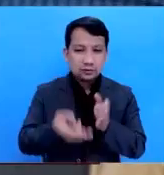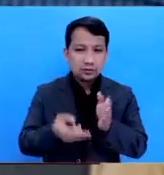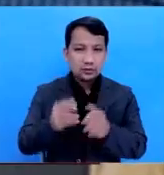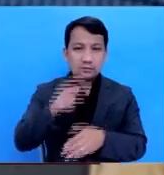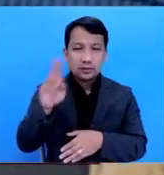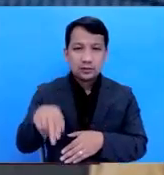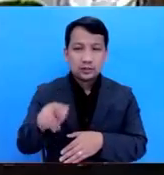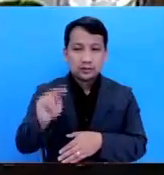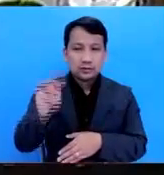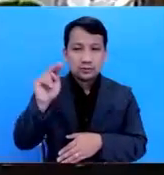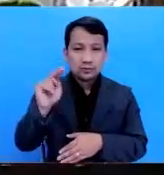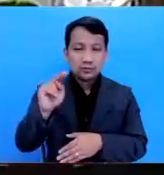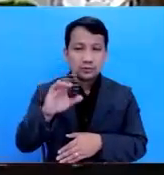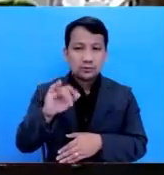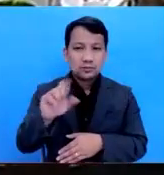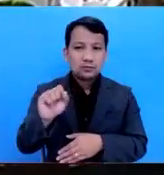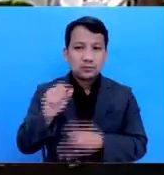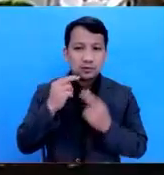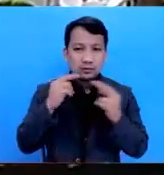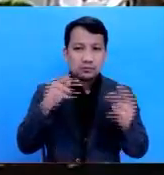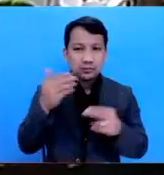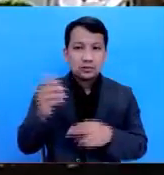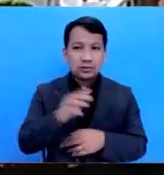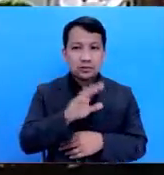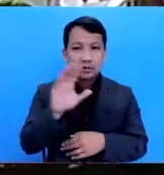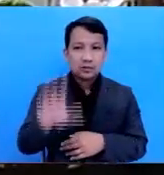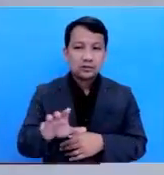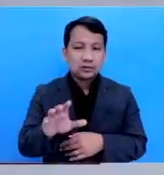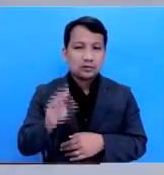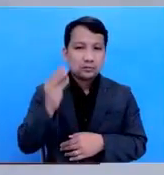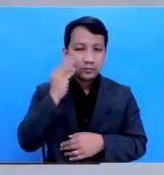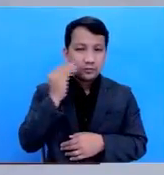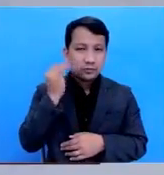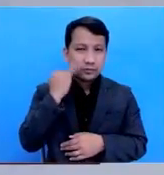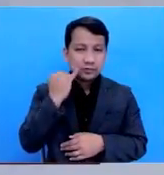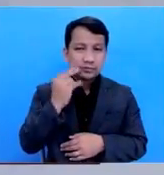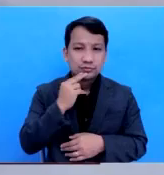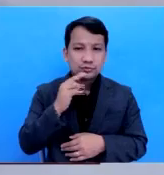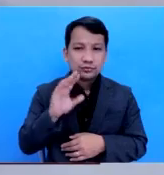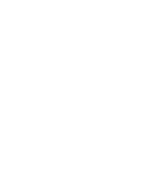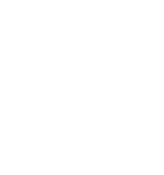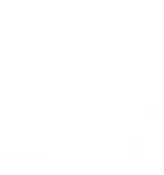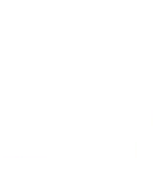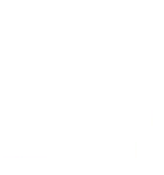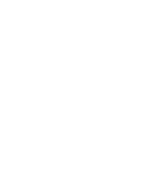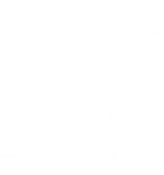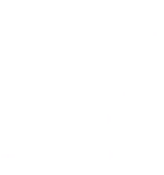Cemetery. Nagbabalita mula sa Frontline, MJ Marfori, News 5.